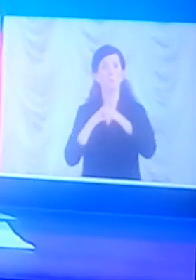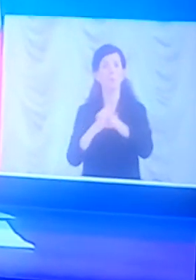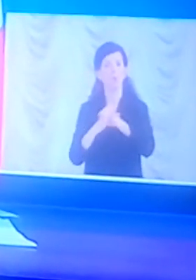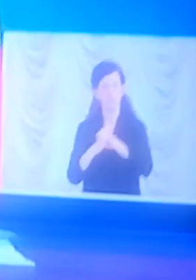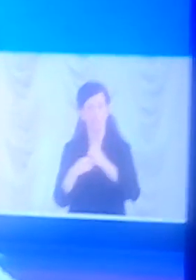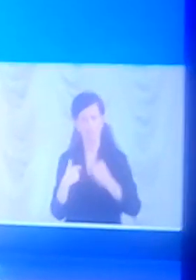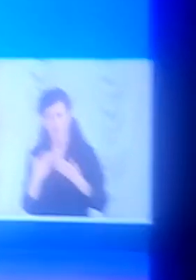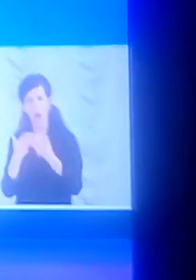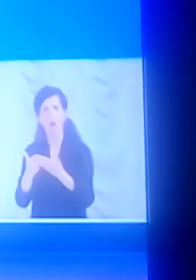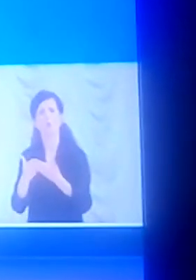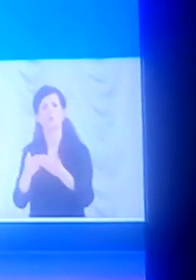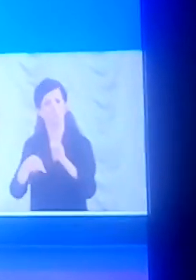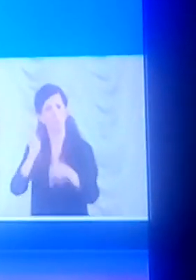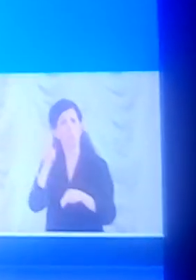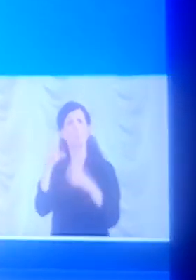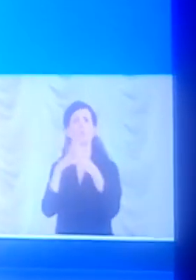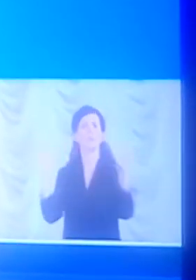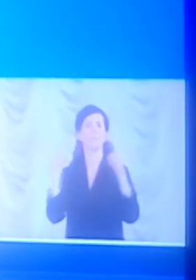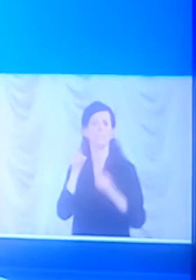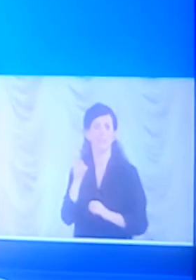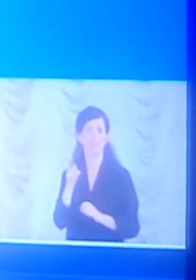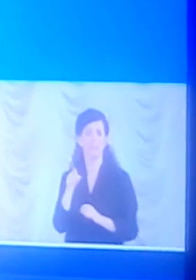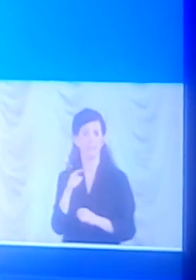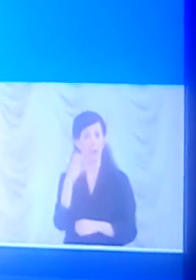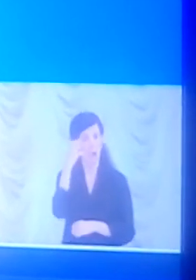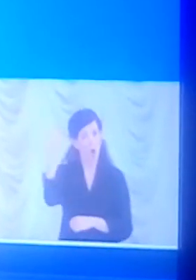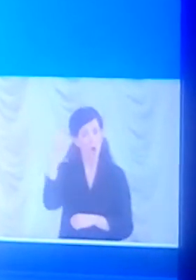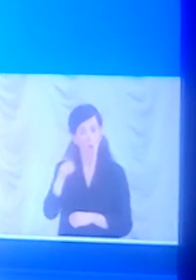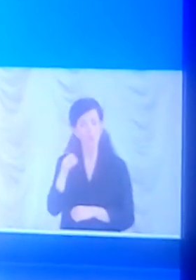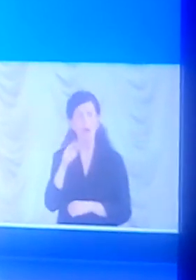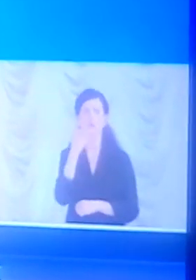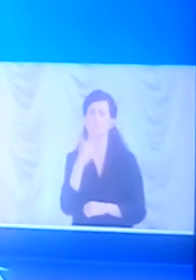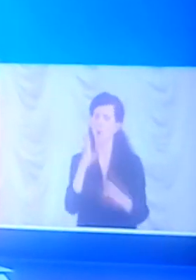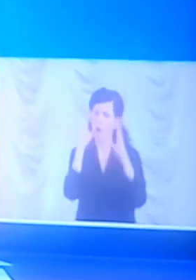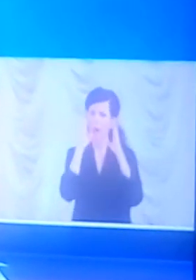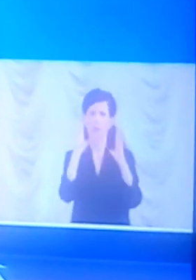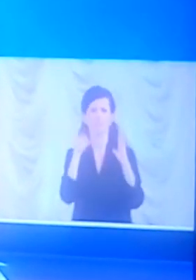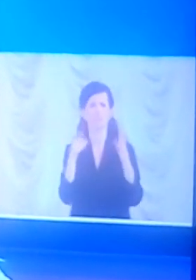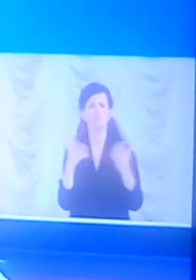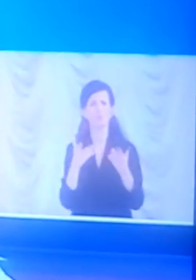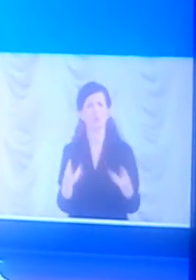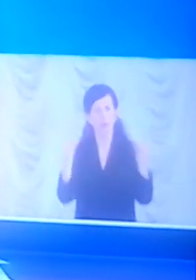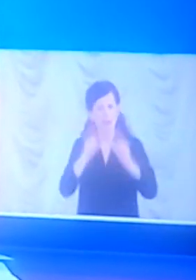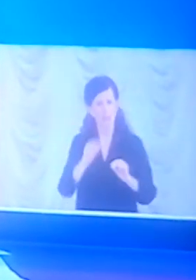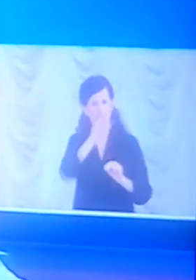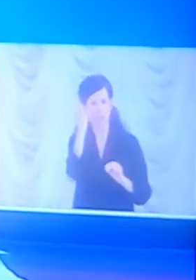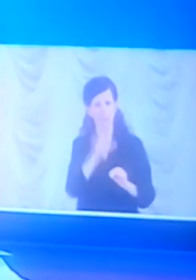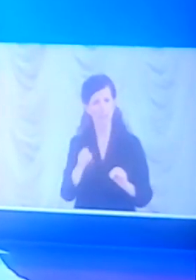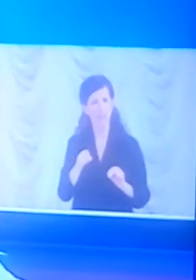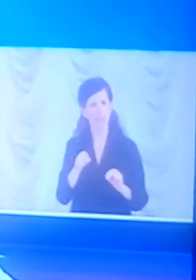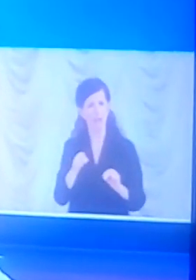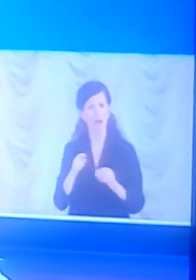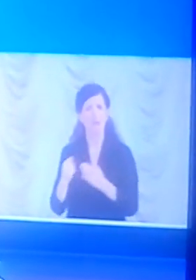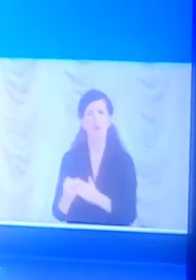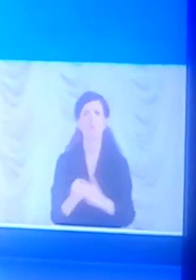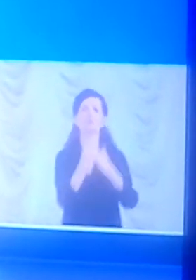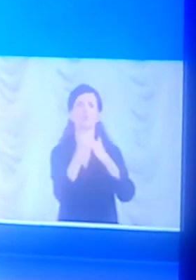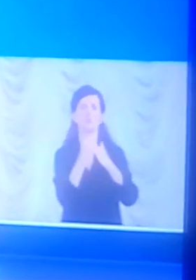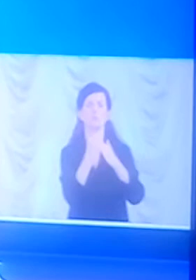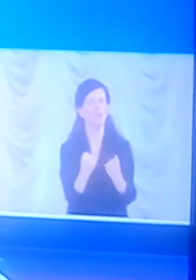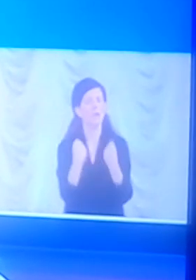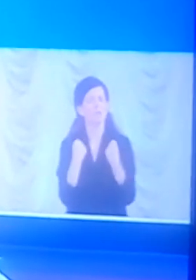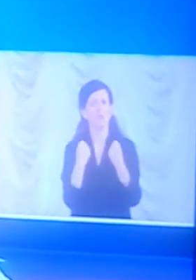alle imprese. Questo governo pone una particolare attenzione. La nostra ripresa parte da un sostegno